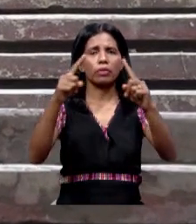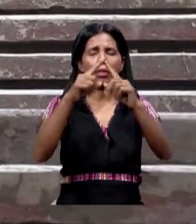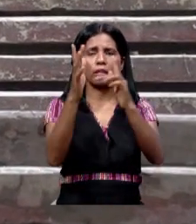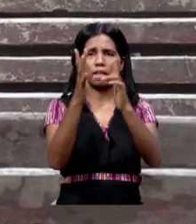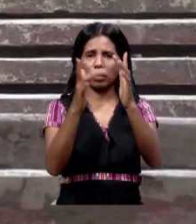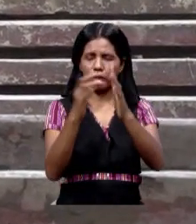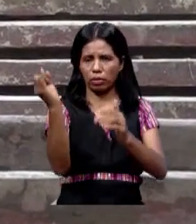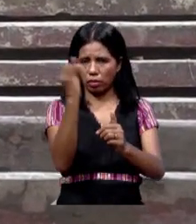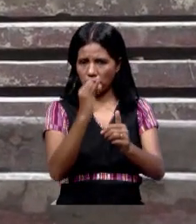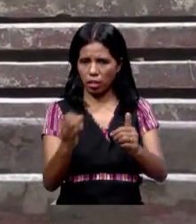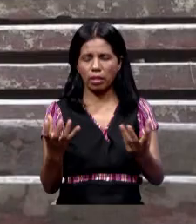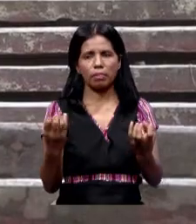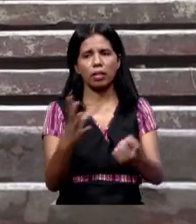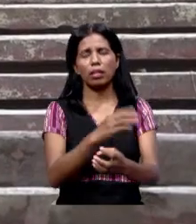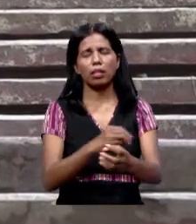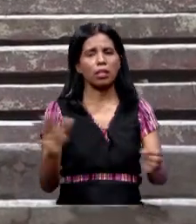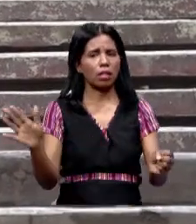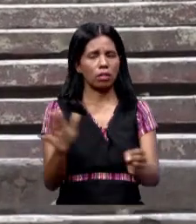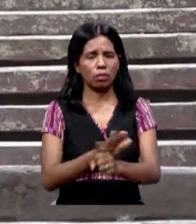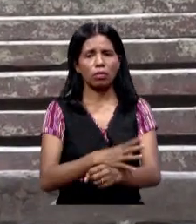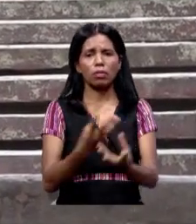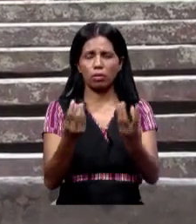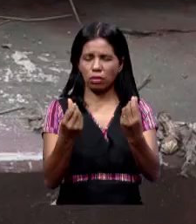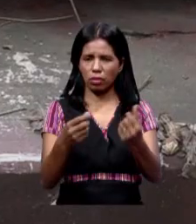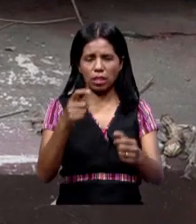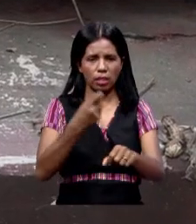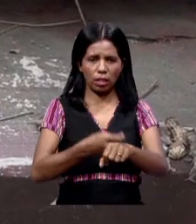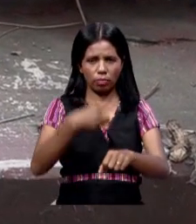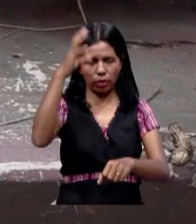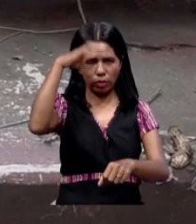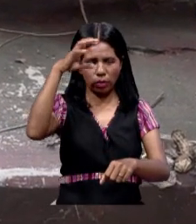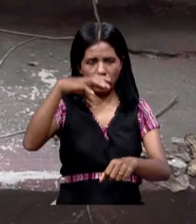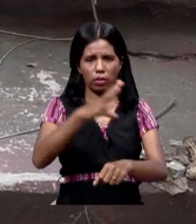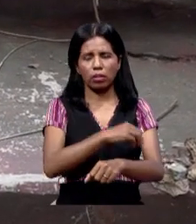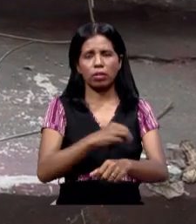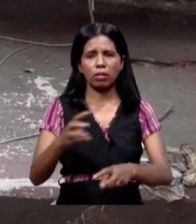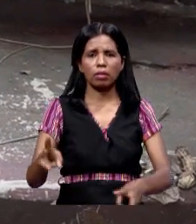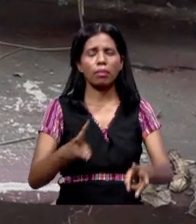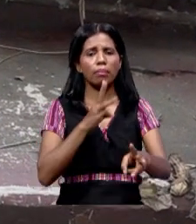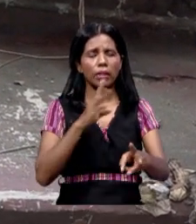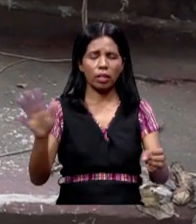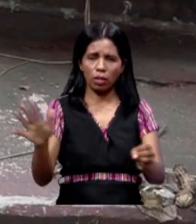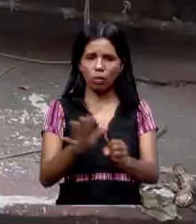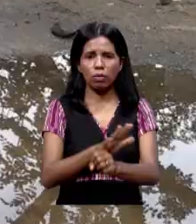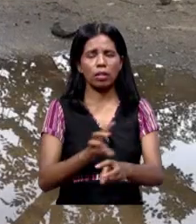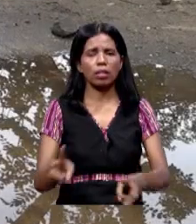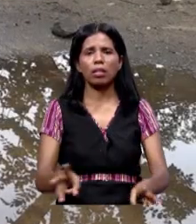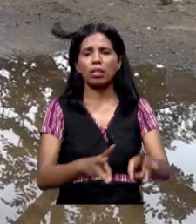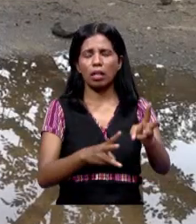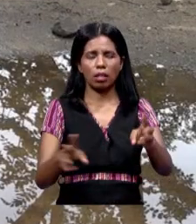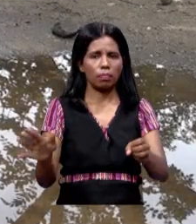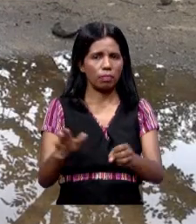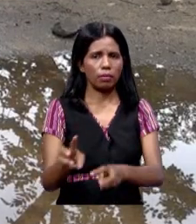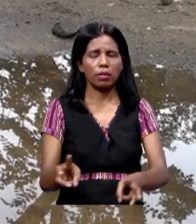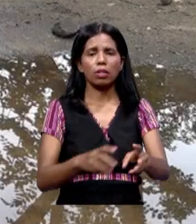Renia, ia parte balun, na konu horai dodok, ia tempo udang. Bena lihung, no rai na konu ia dalam publiku ne, no baing